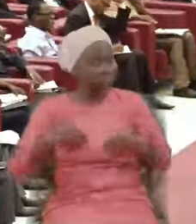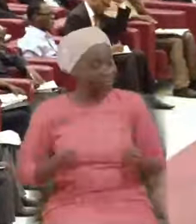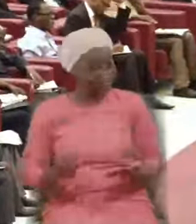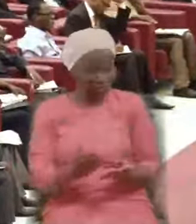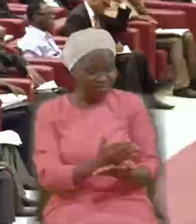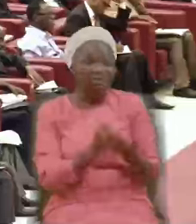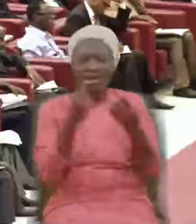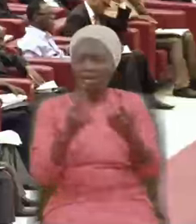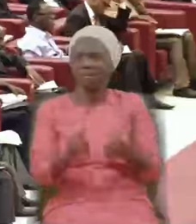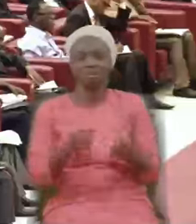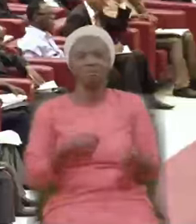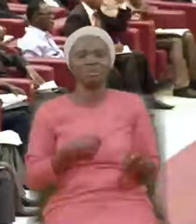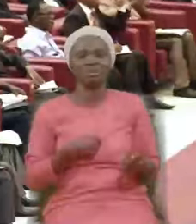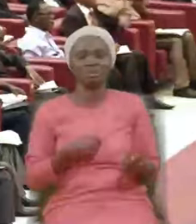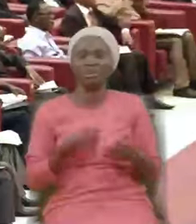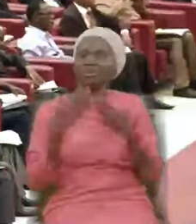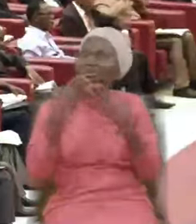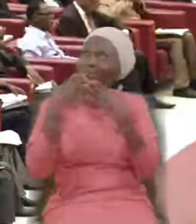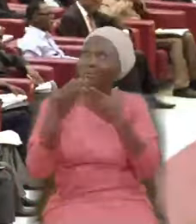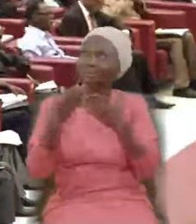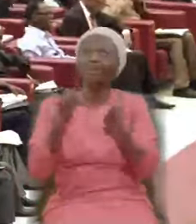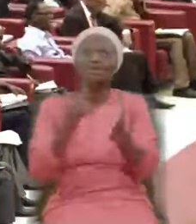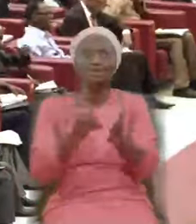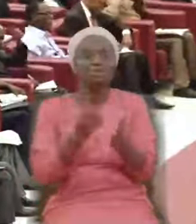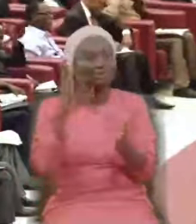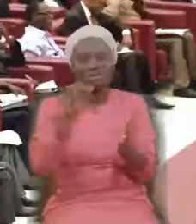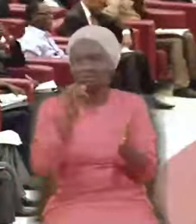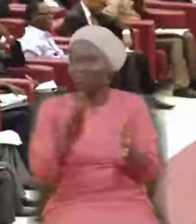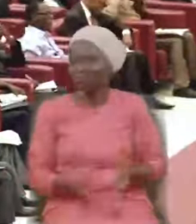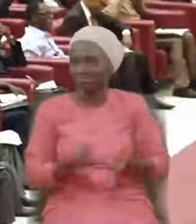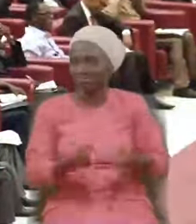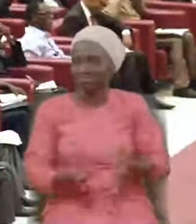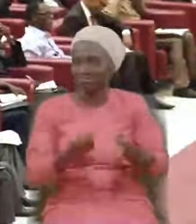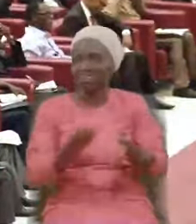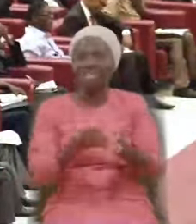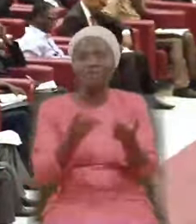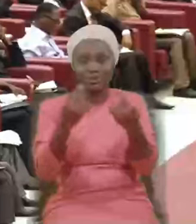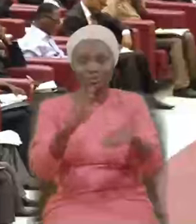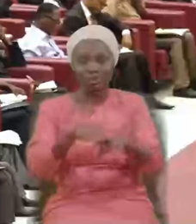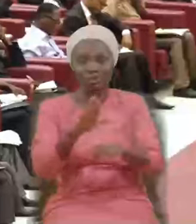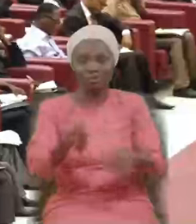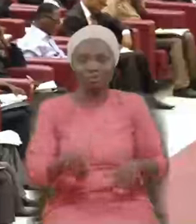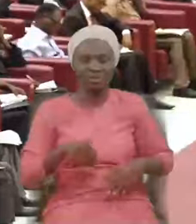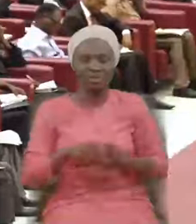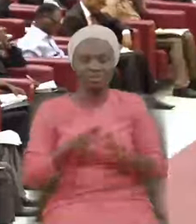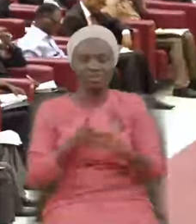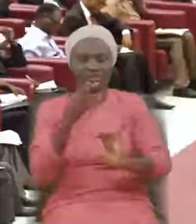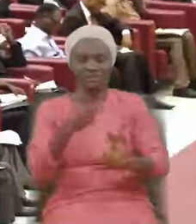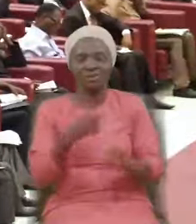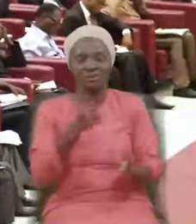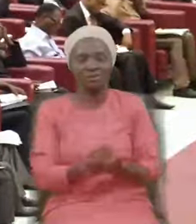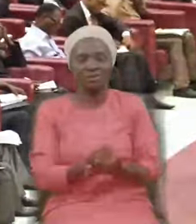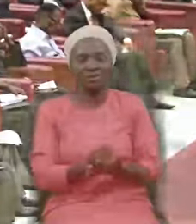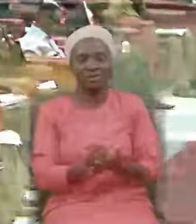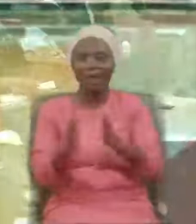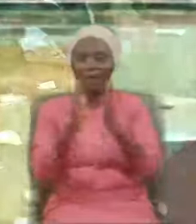lieu dans ma vie. Dieu merci, bientôt cela arrivera dans votre vie. La prière pour la guérison totale